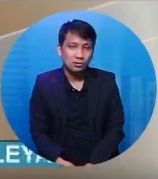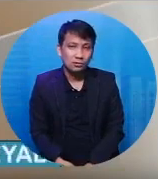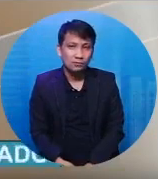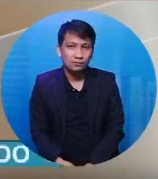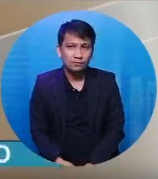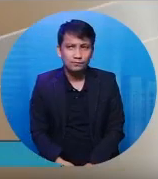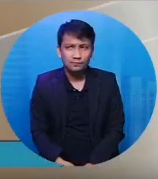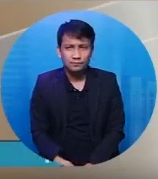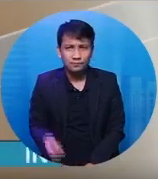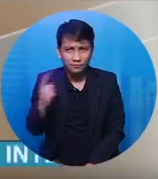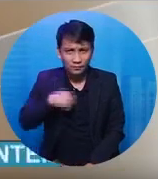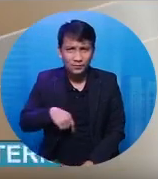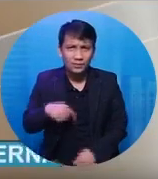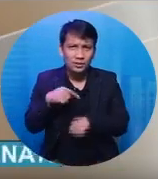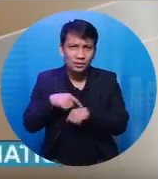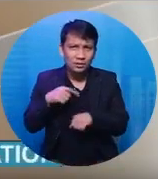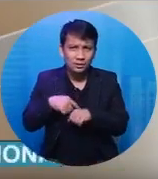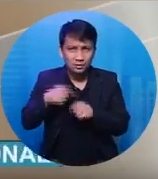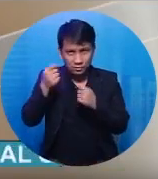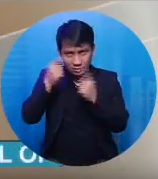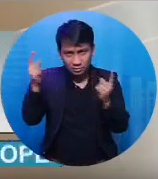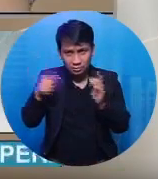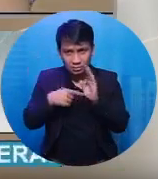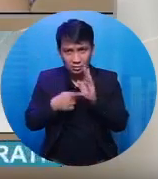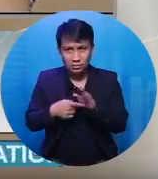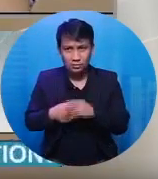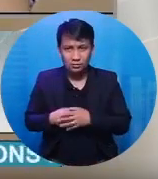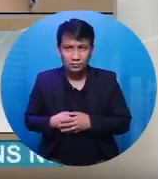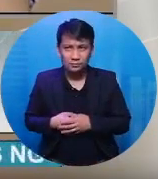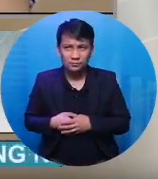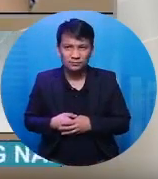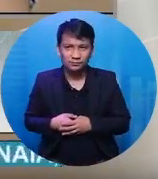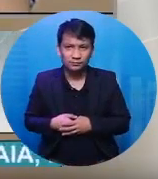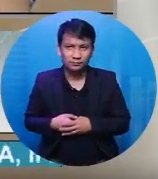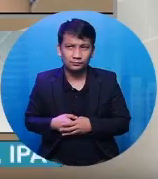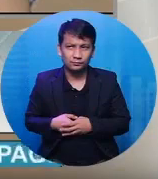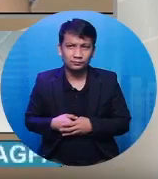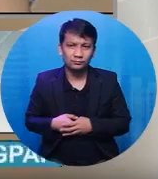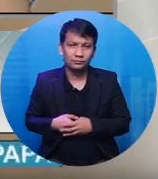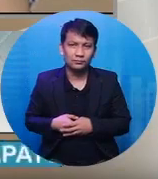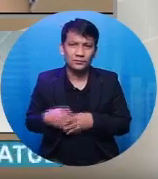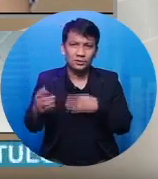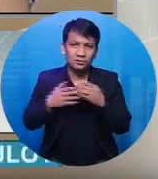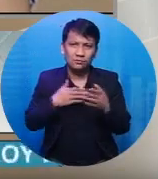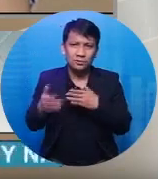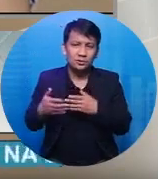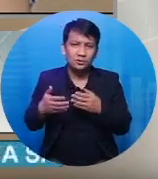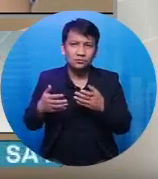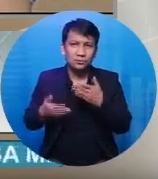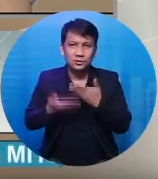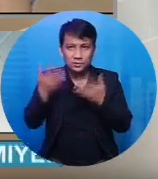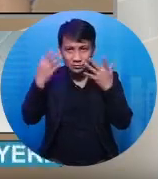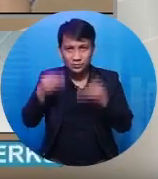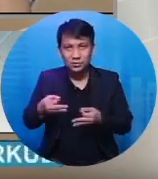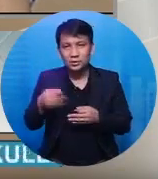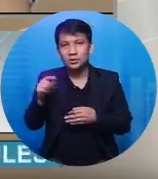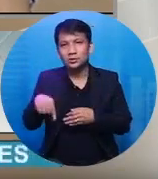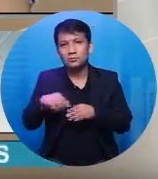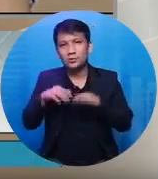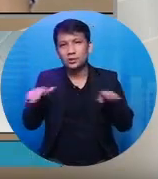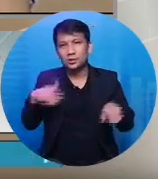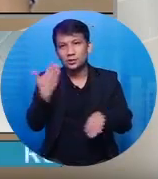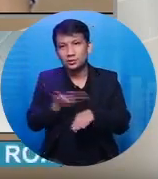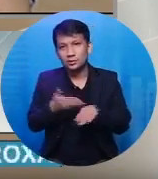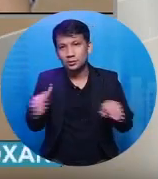isipin mo, alalahanin mo yung mga future ng mga bata ngayon. Huwag tayong magpadalos-dalos dahil mga anak natin ang nakasalalay